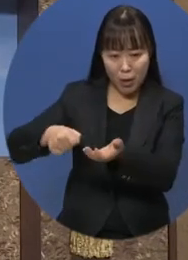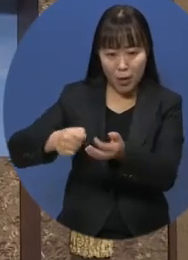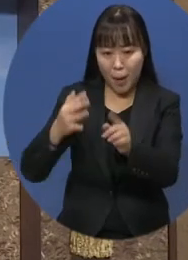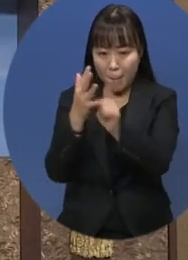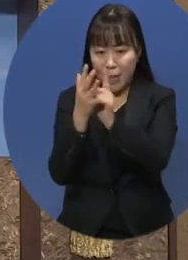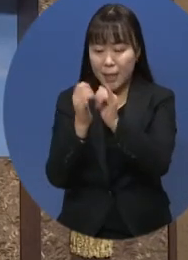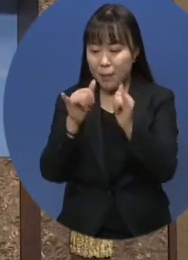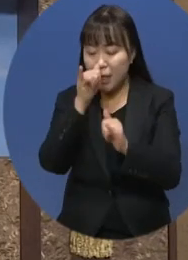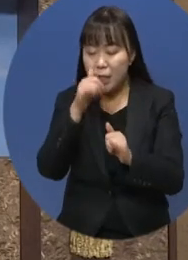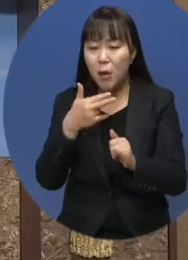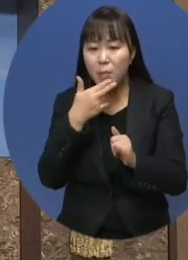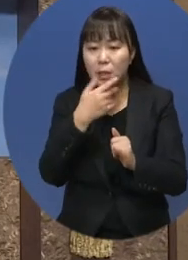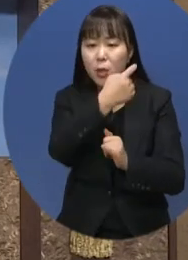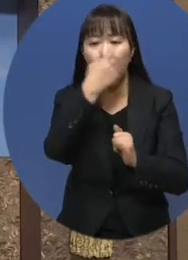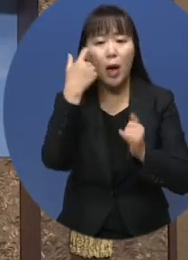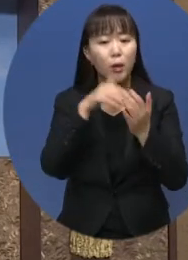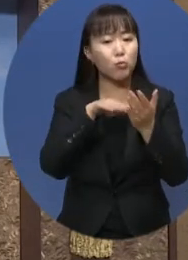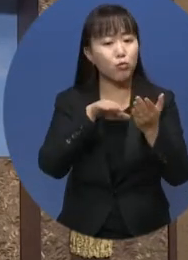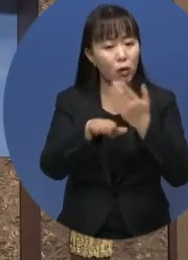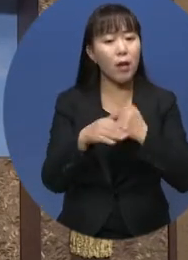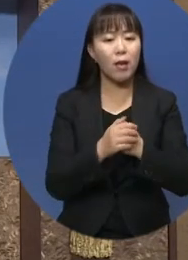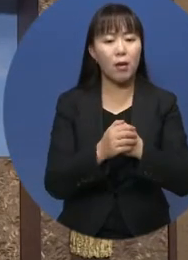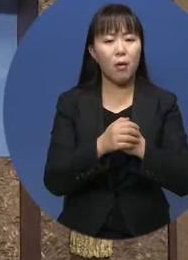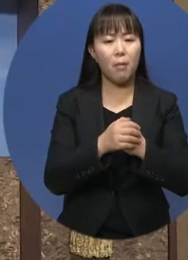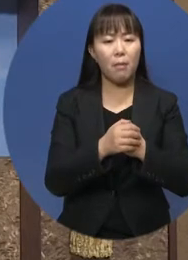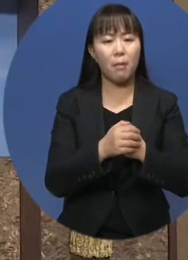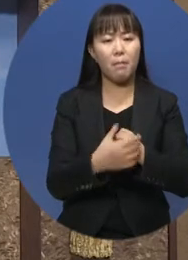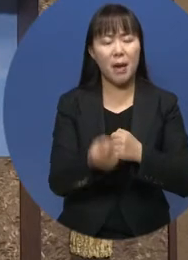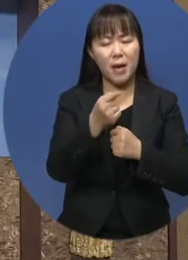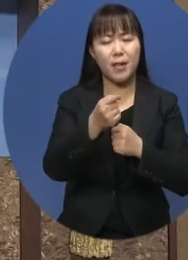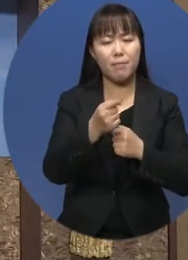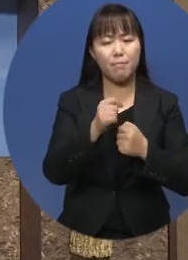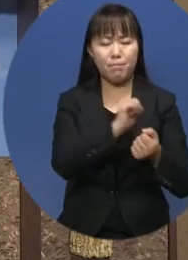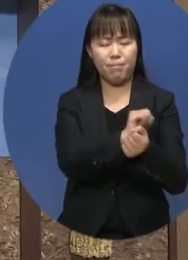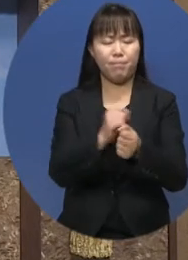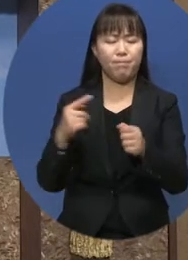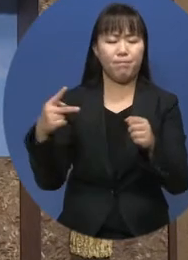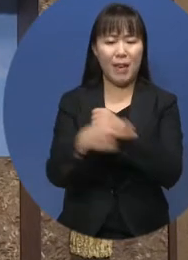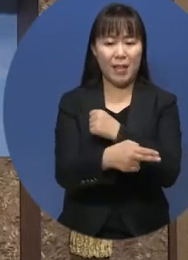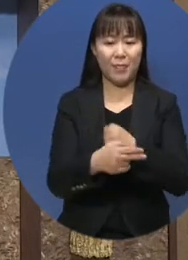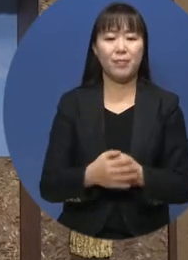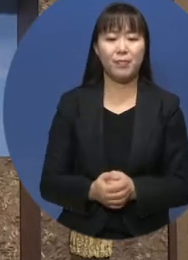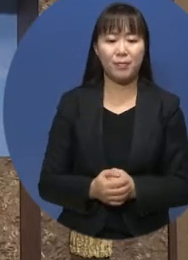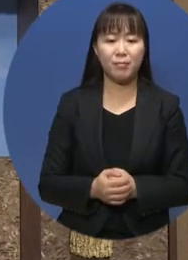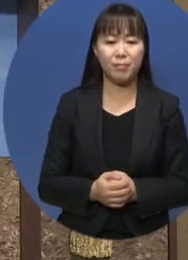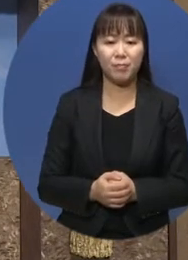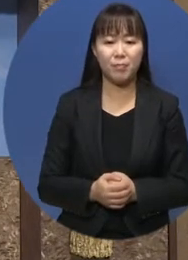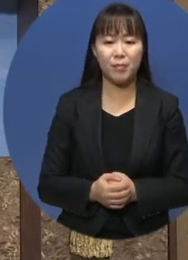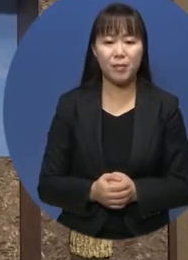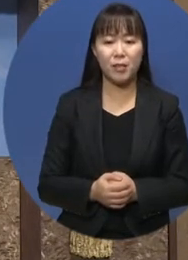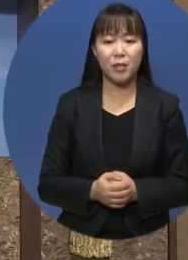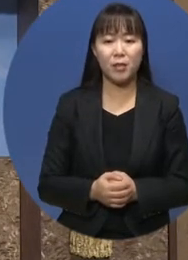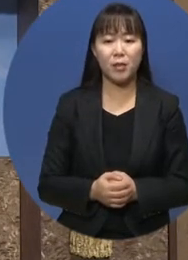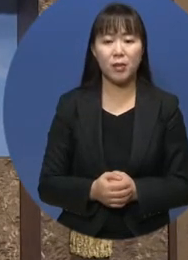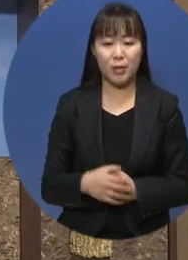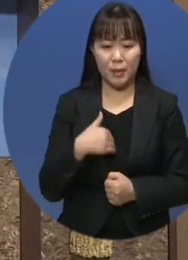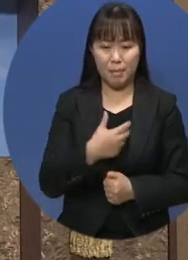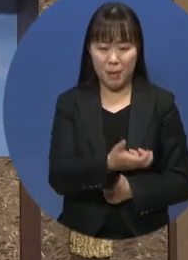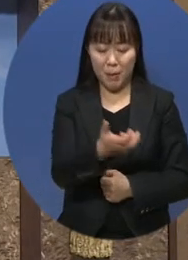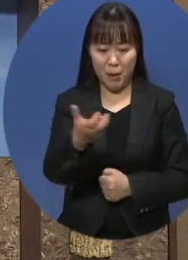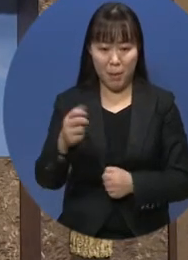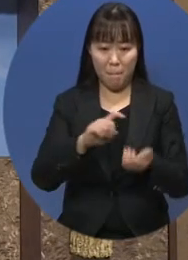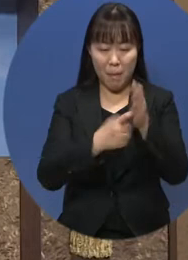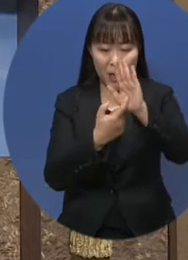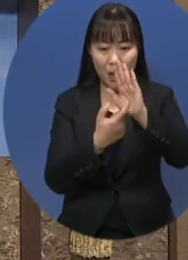사람이 있는지를 빨리 확인해서 차단을 신속하게 있습니다 제가 이 동서를 빨리